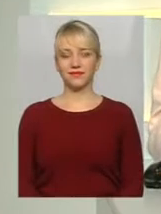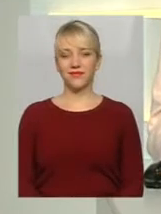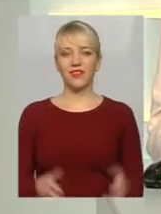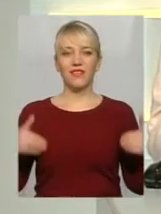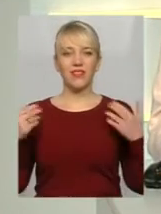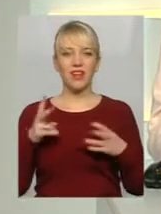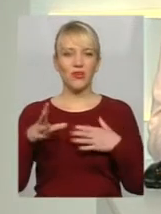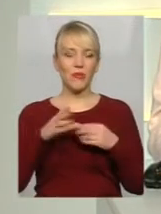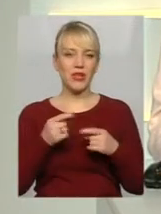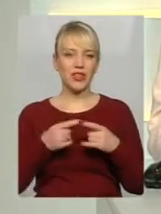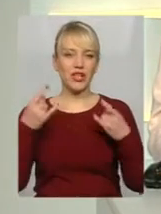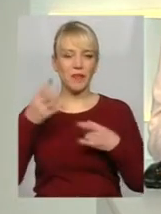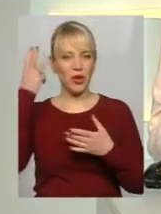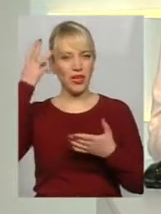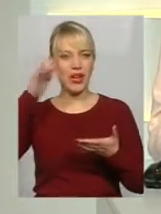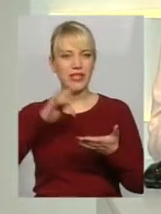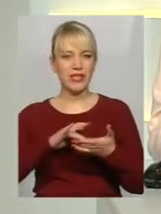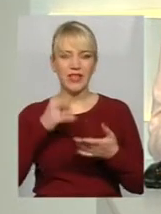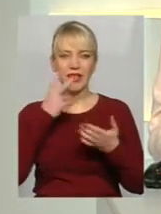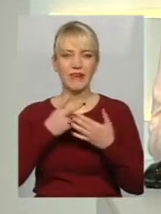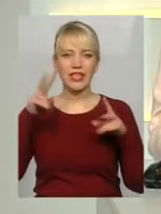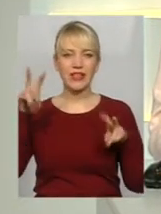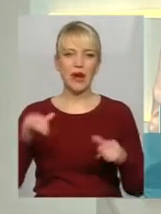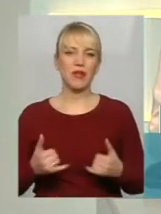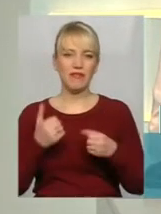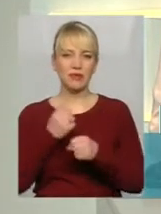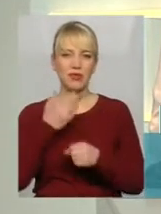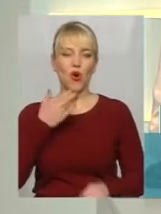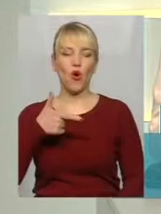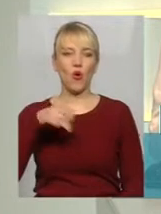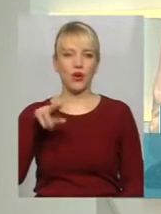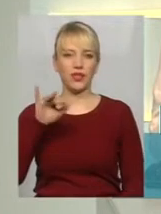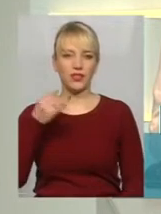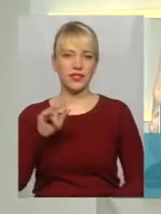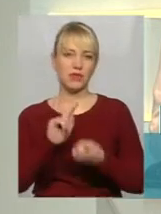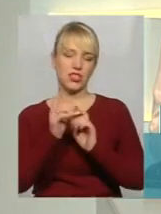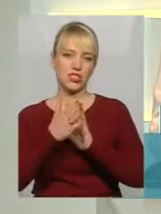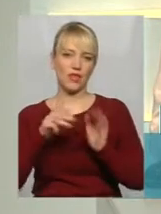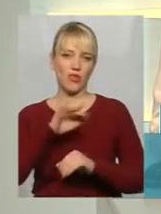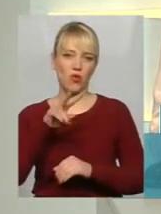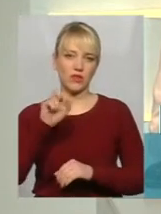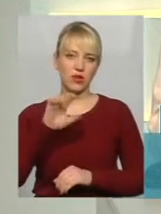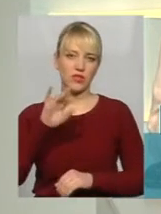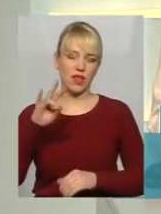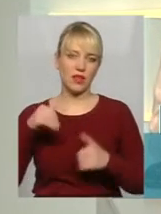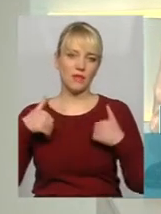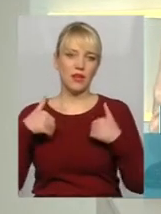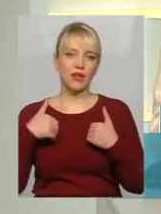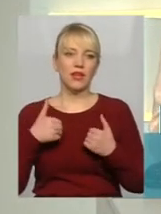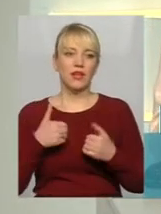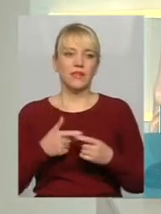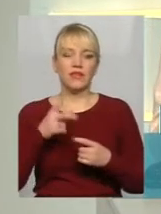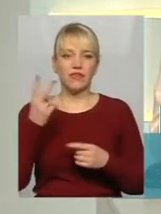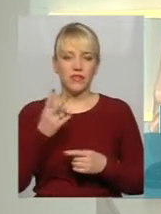Вітаю всіх, хто приєднався до телеканалу «Поділля Центр». В ефірі «Тема дня». Для вас працює Володимир Гординський та Оксана Фіновська перекладає мову жестів. Двічі на рік в